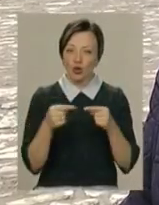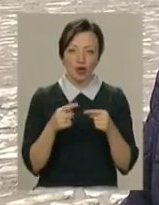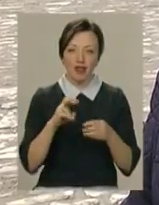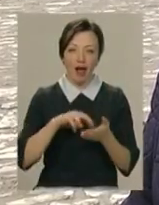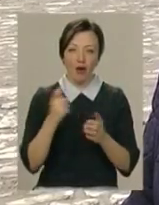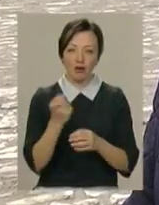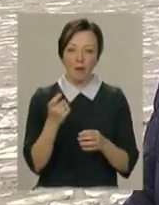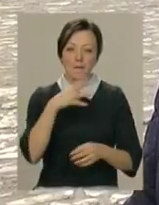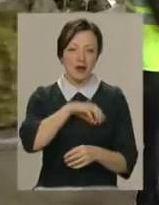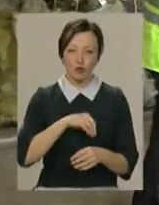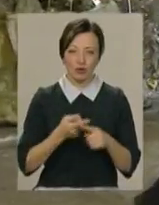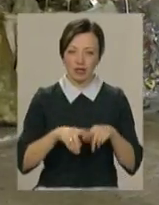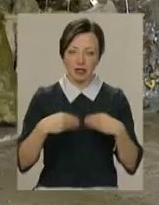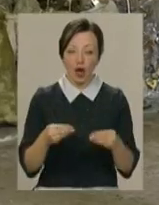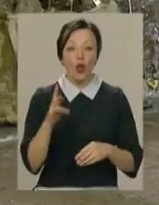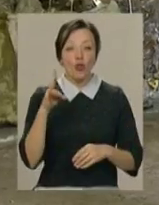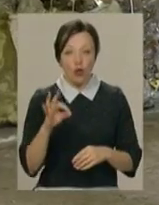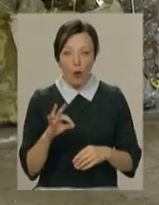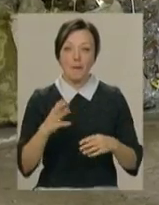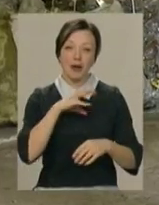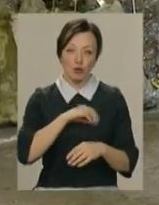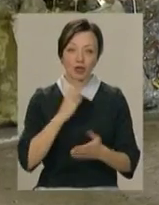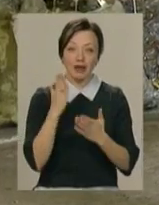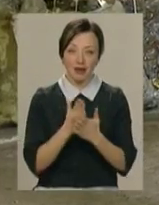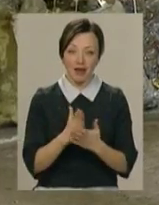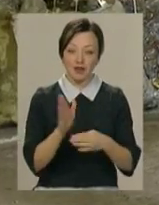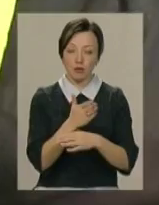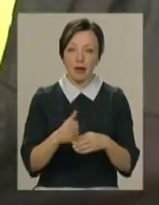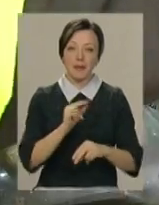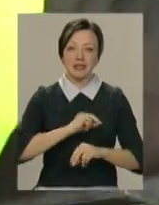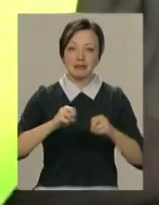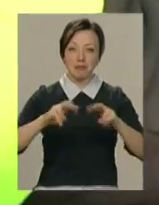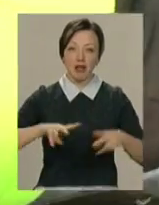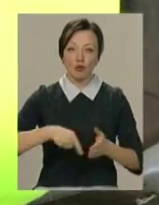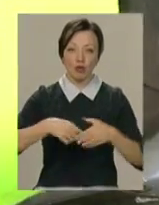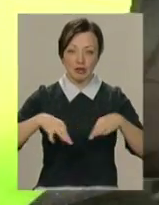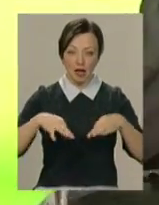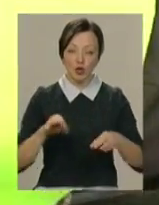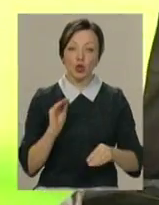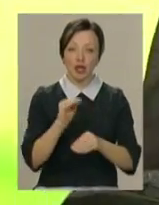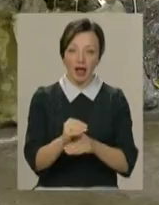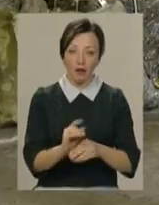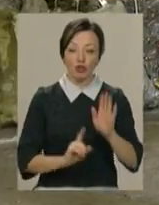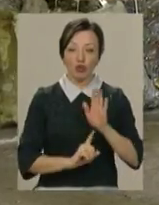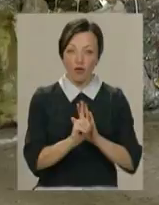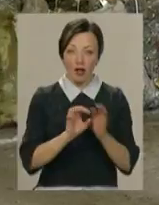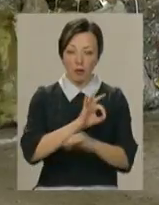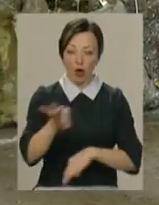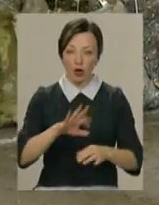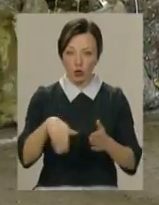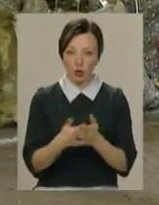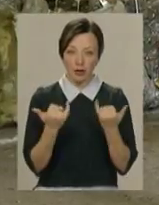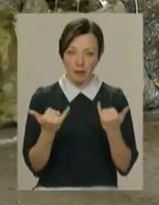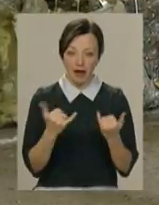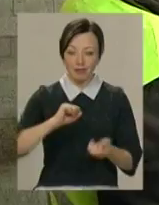а ніякого прибутку. Та прибутки від сортування є, каже працівник спецкомунтранса Михайло Власов. І додає, від започаткування проекту і дотепер